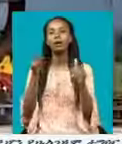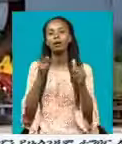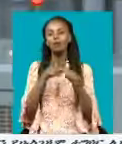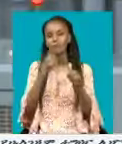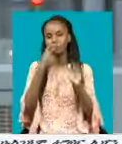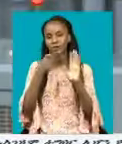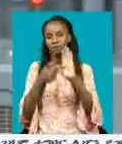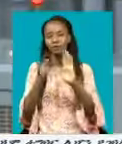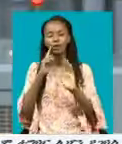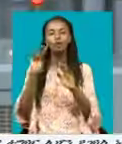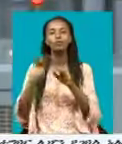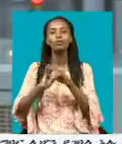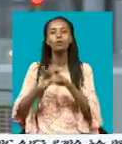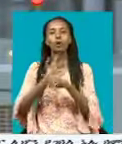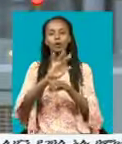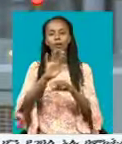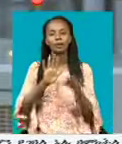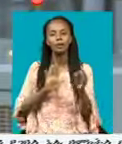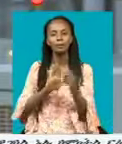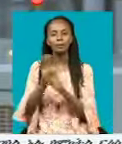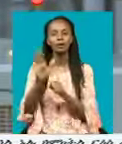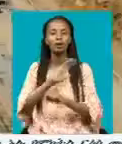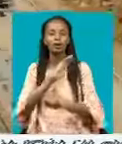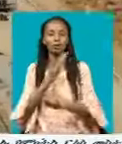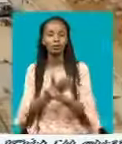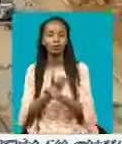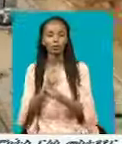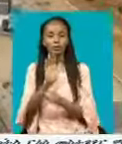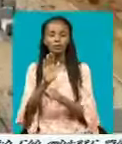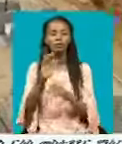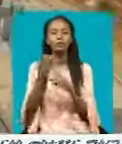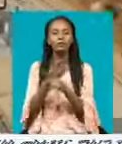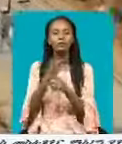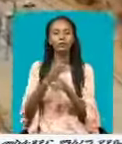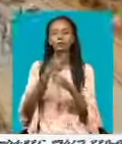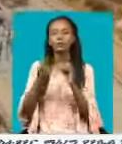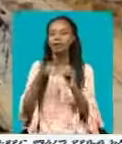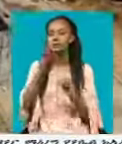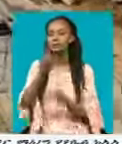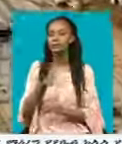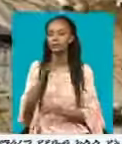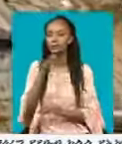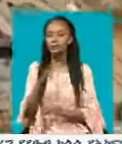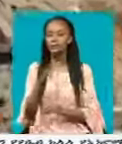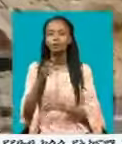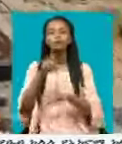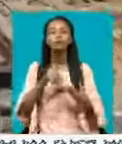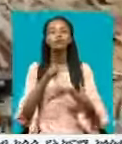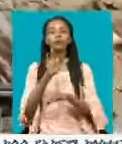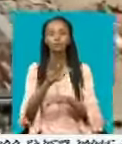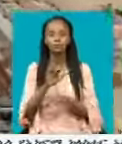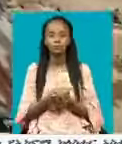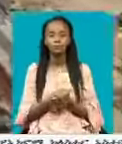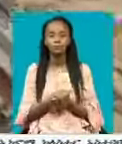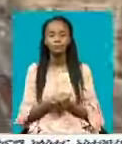ነው። ሙያው ላይ የበቃ አቅም ተፈጥሮ ስላልተገባ በወቅቱ